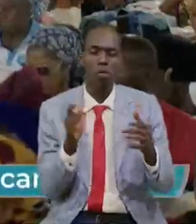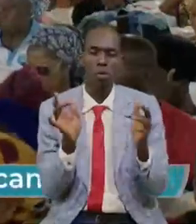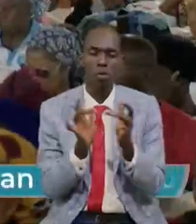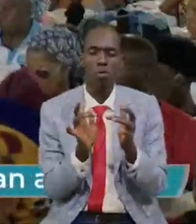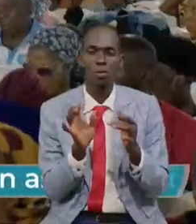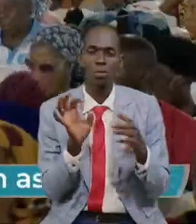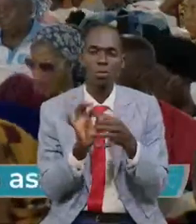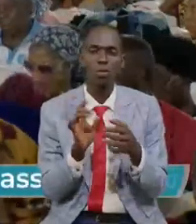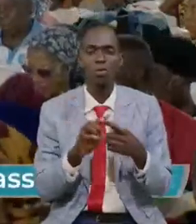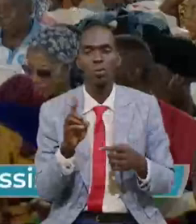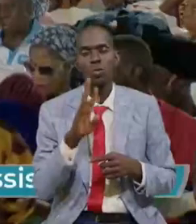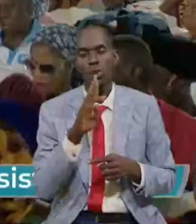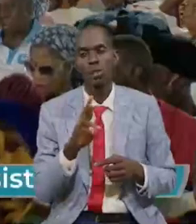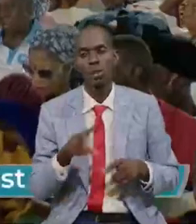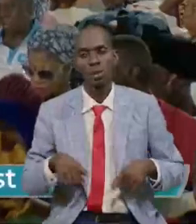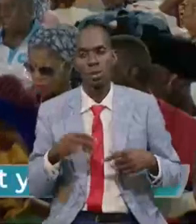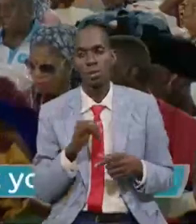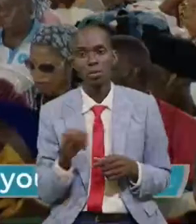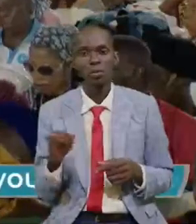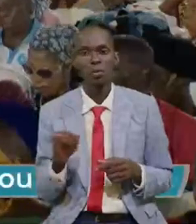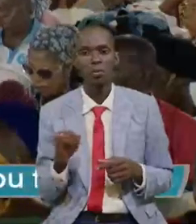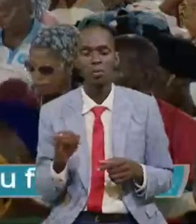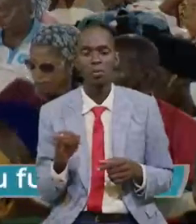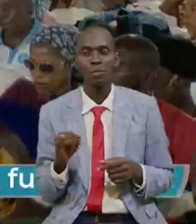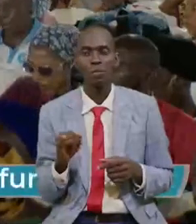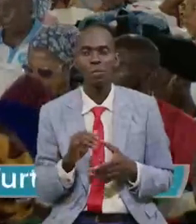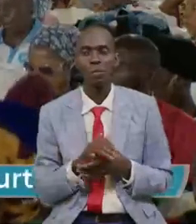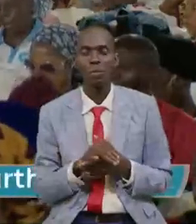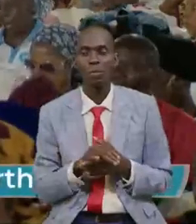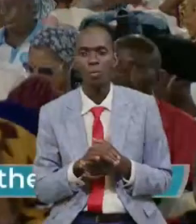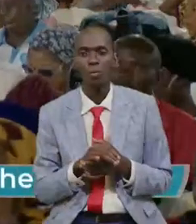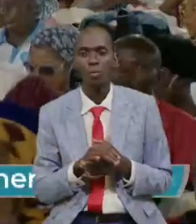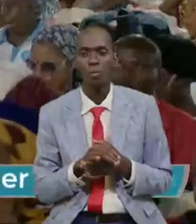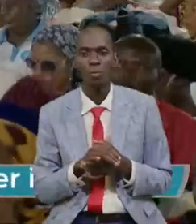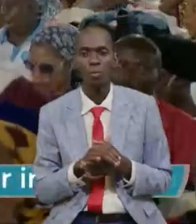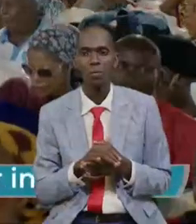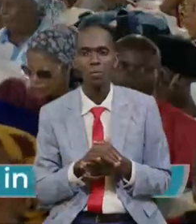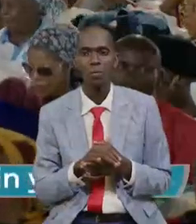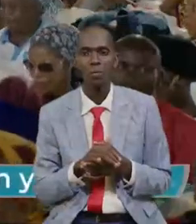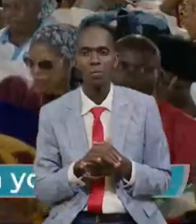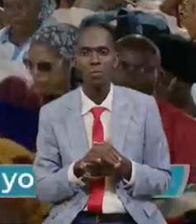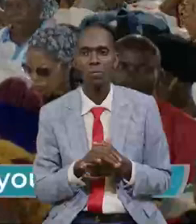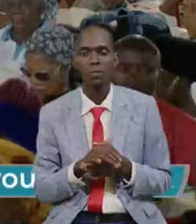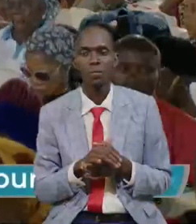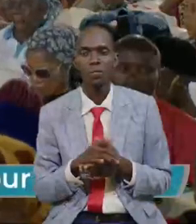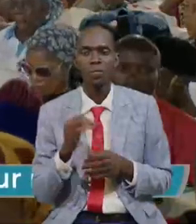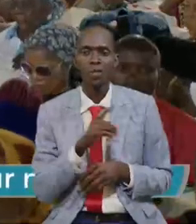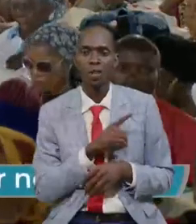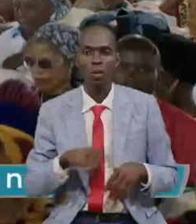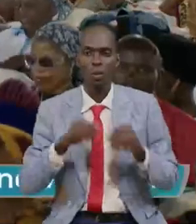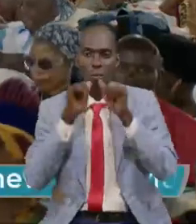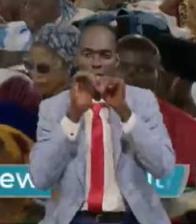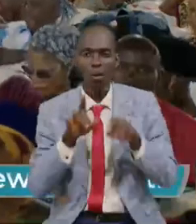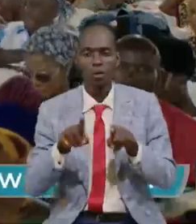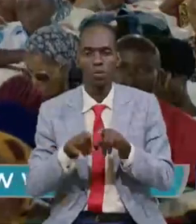prière bien indiquée pour que ne soyez pas perdu, qu'on puisse bien vous localiser. Que le Seigneur